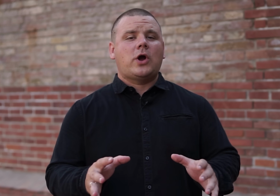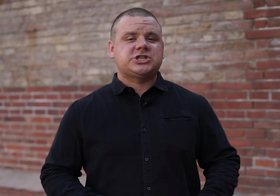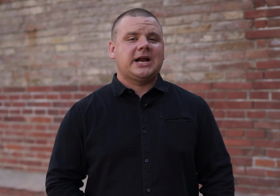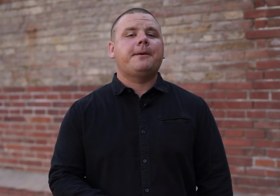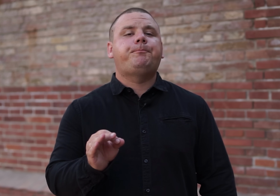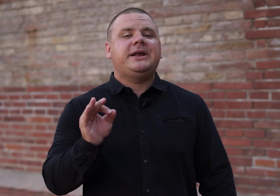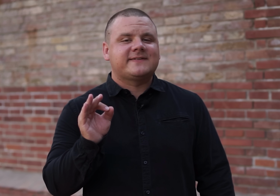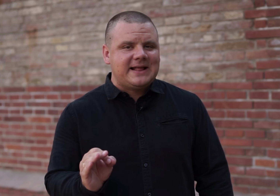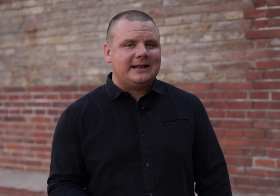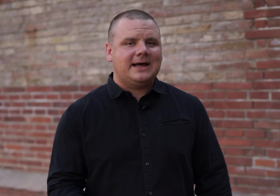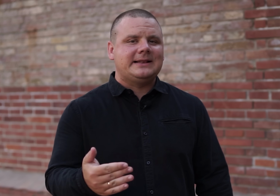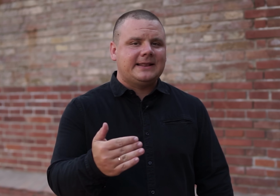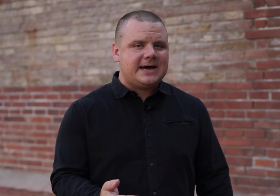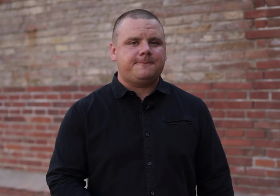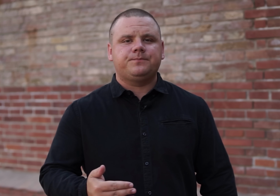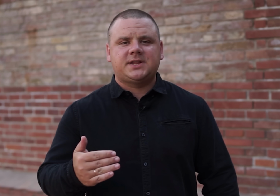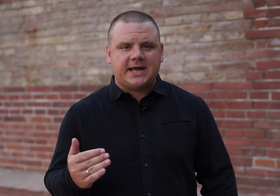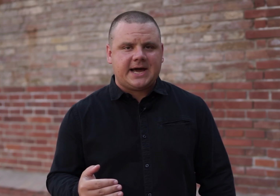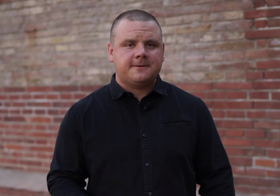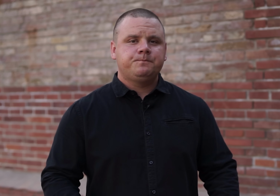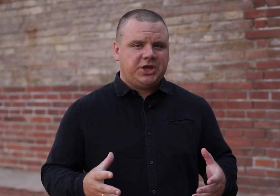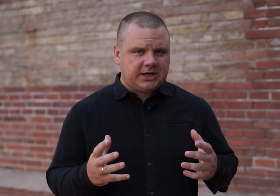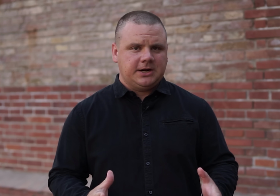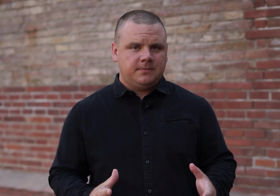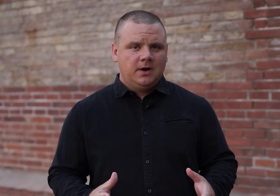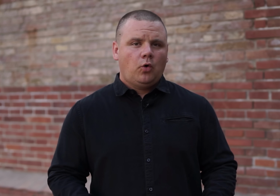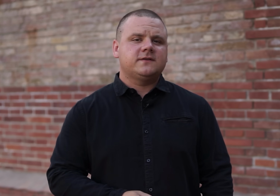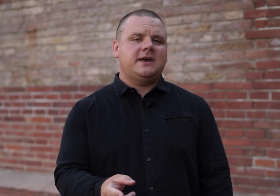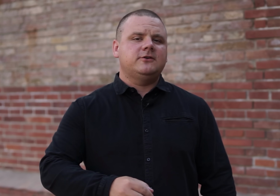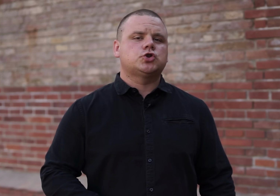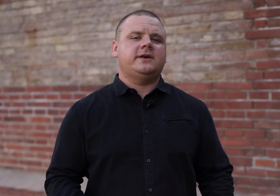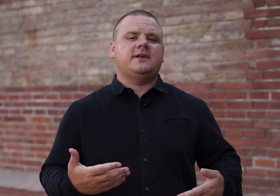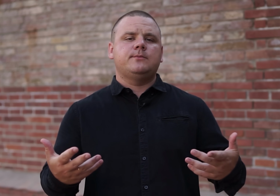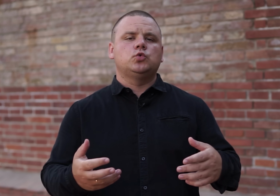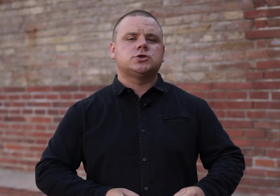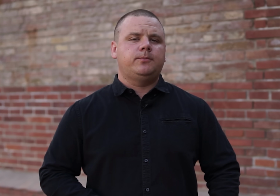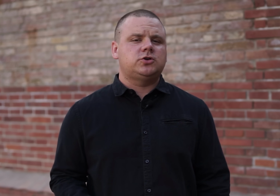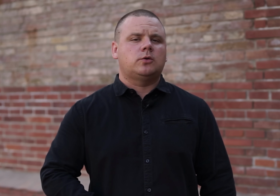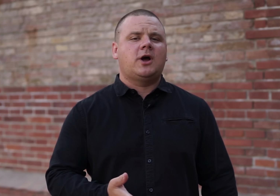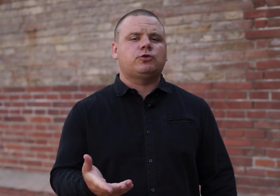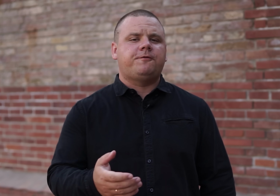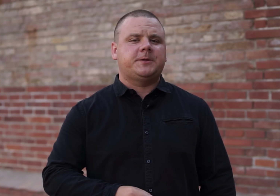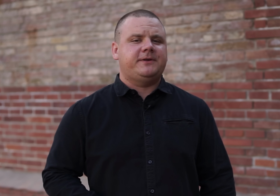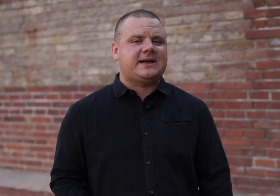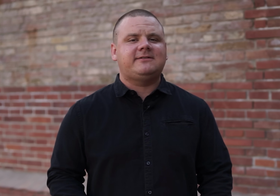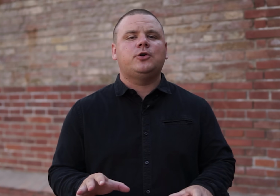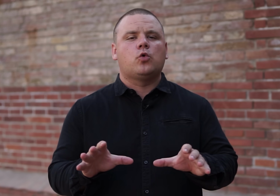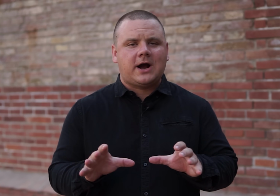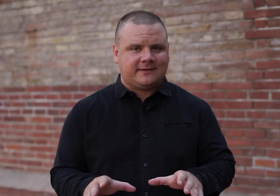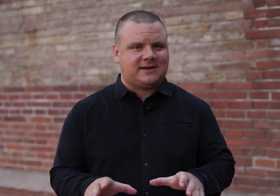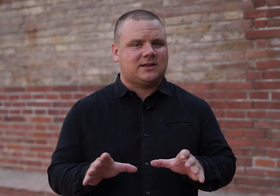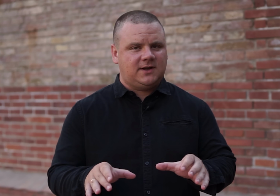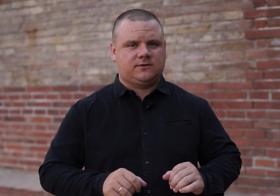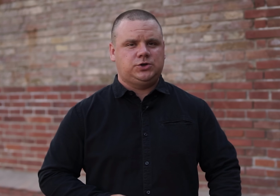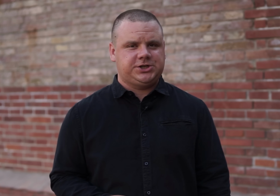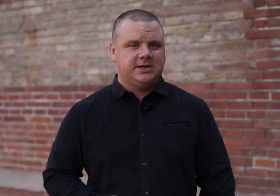вытащить? Лукашенко признал ЛНР, ДНР и Крым. Он заявил, что если ему нужно будет, он готов подписать и